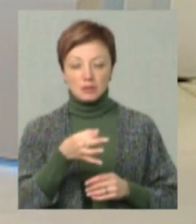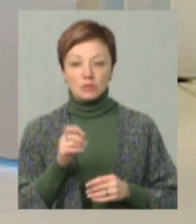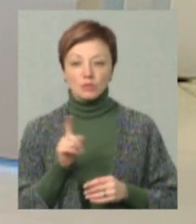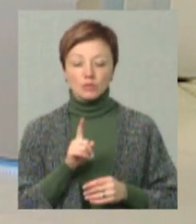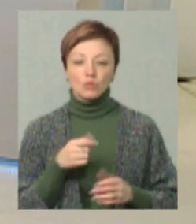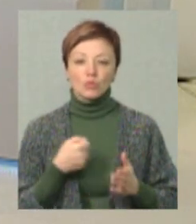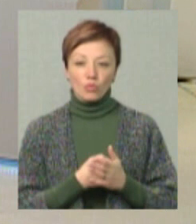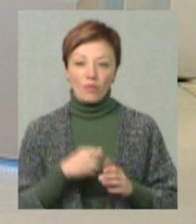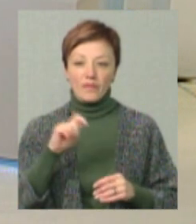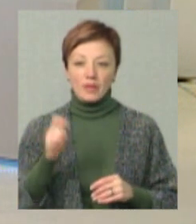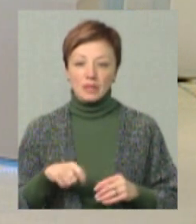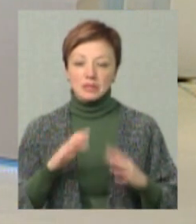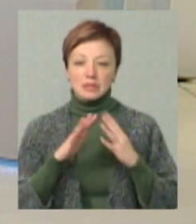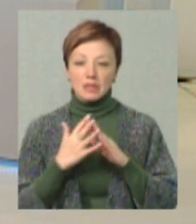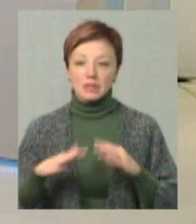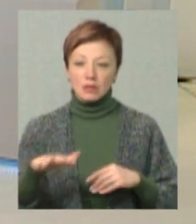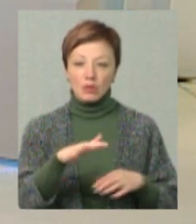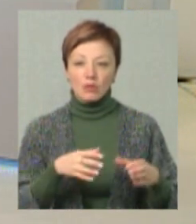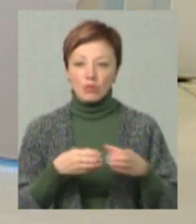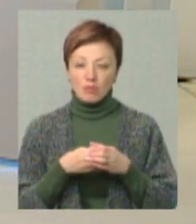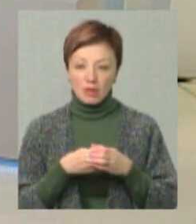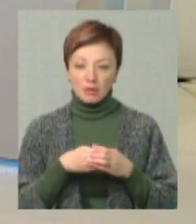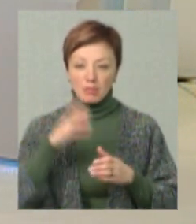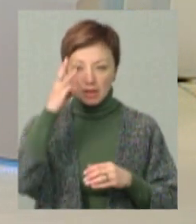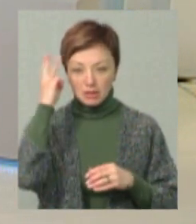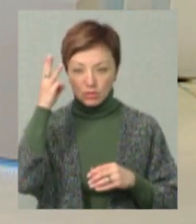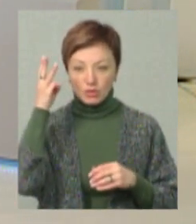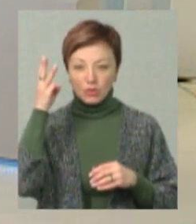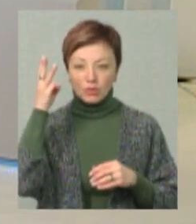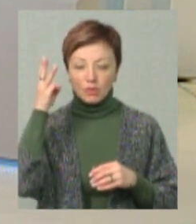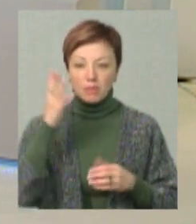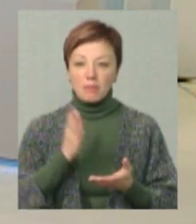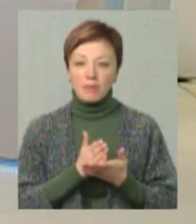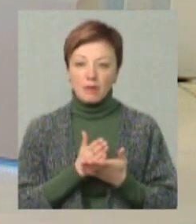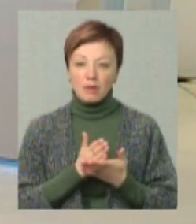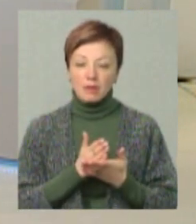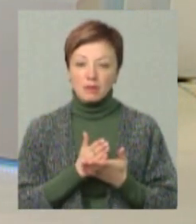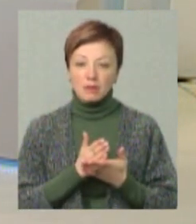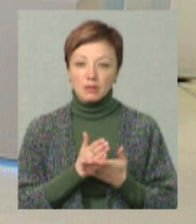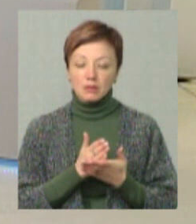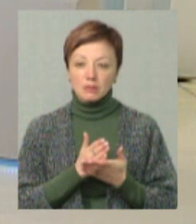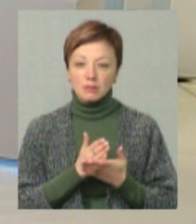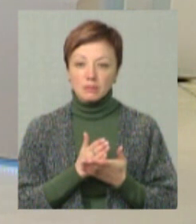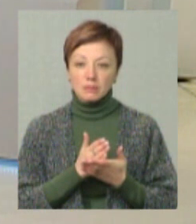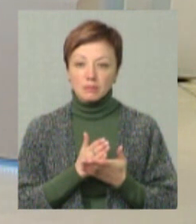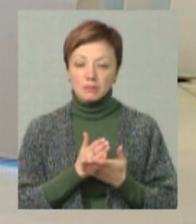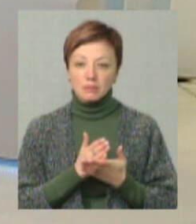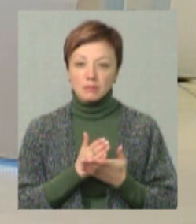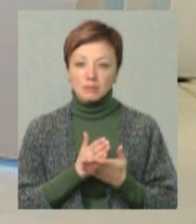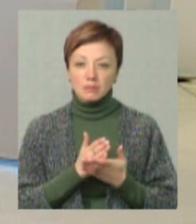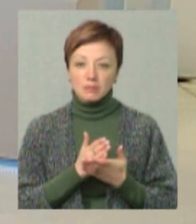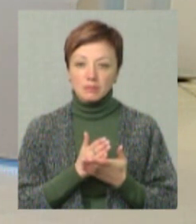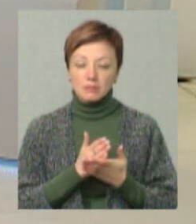що і до війни села територіальної громади міста Хмельницького мали досить щільну